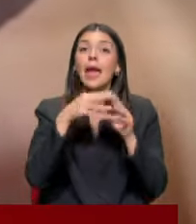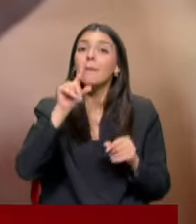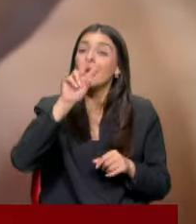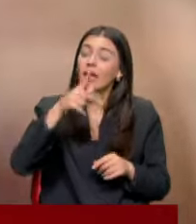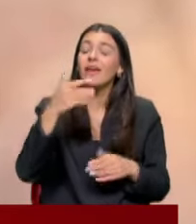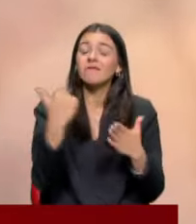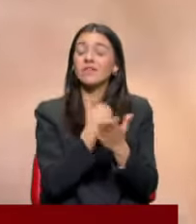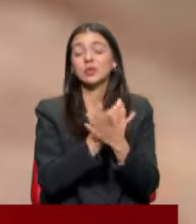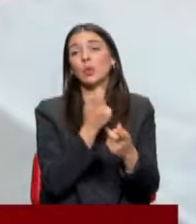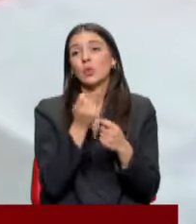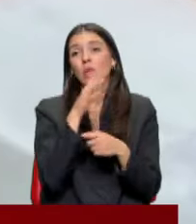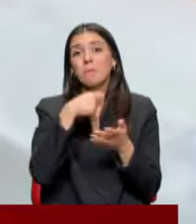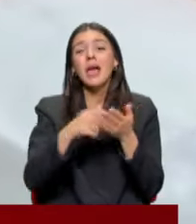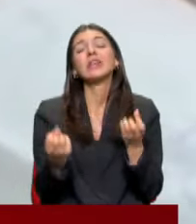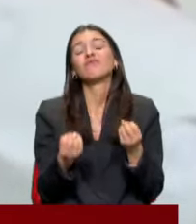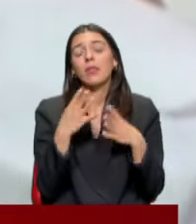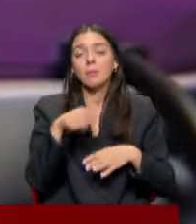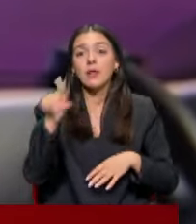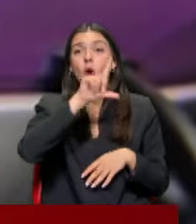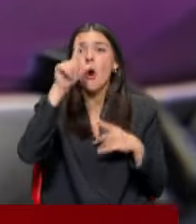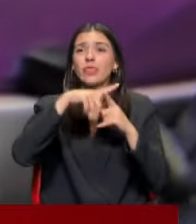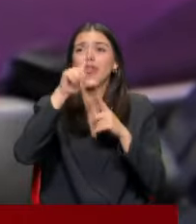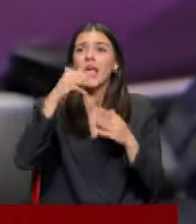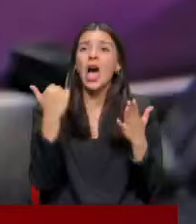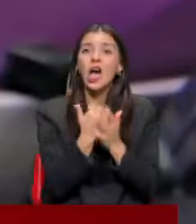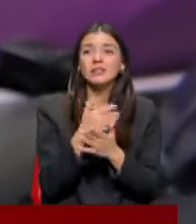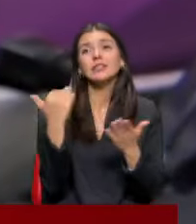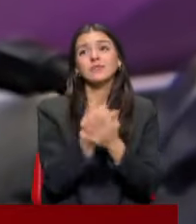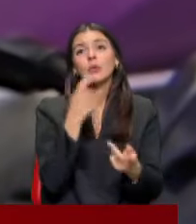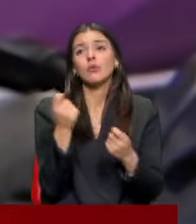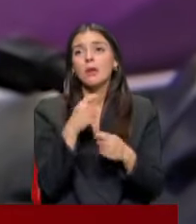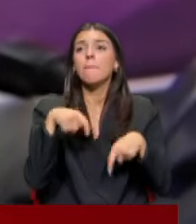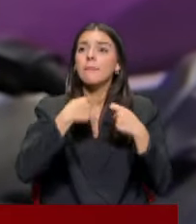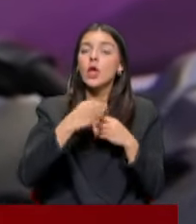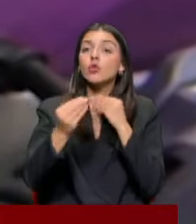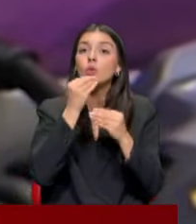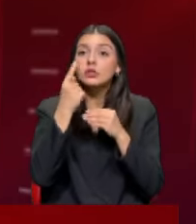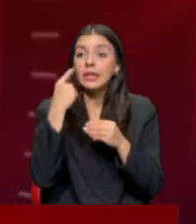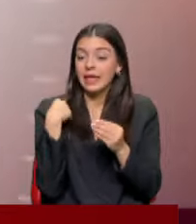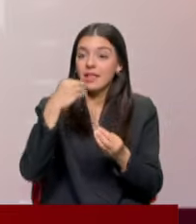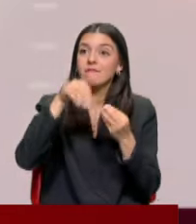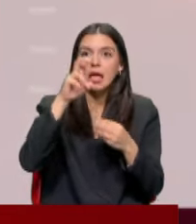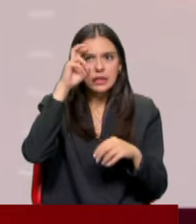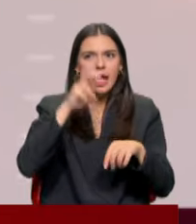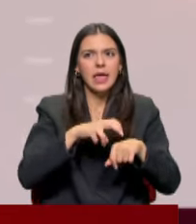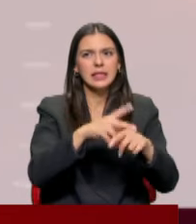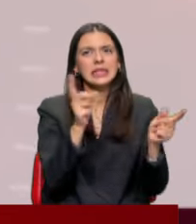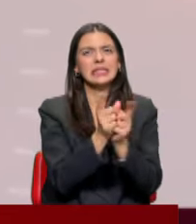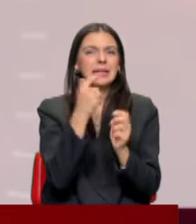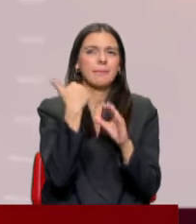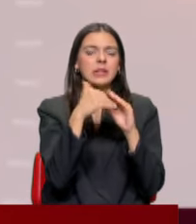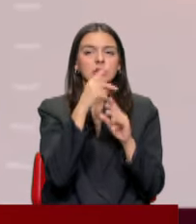kredi kartıyla alıyor dar gelirli. 10 liralık alışverişine kart çektiriyor. Bankalar tüketiciye yeni faiz oranlarını hatırlattı kısa